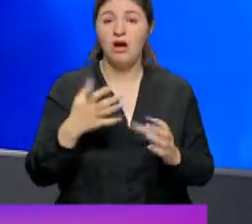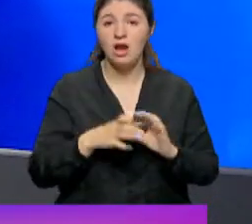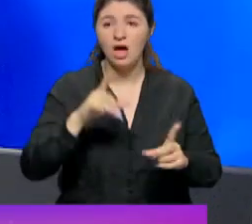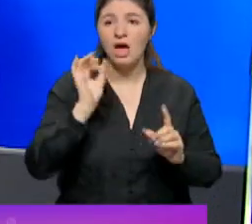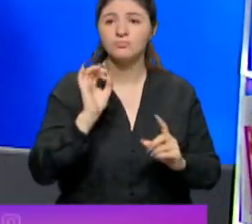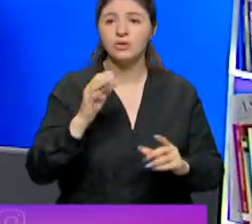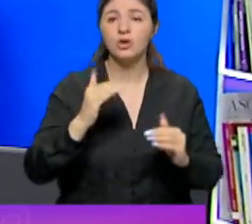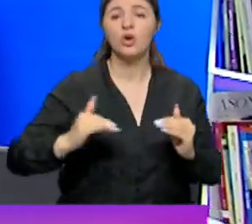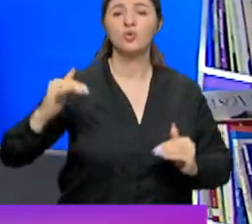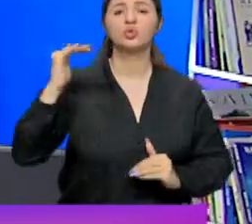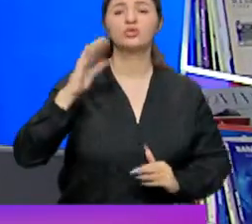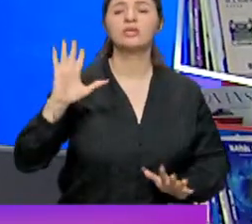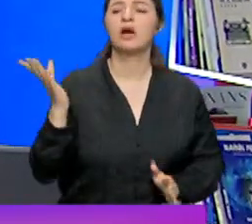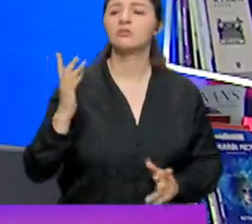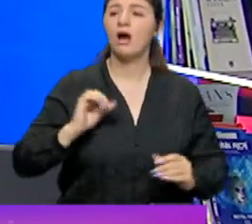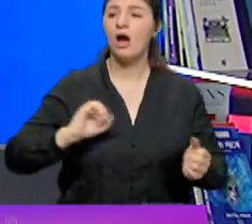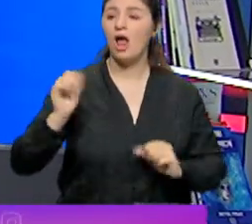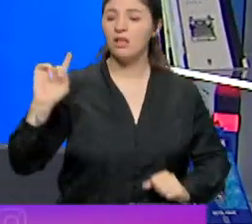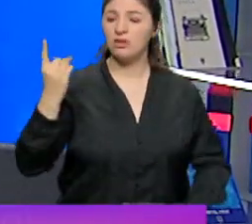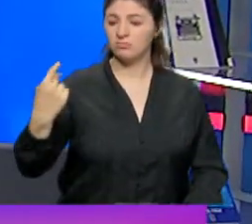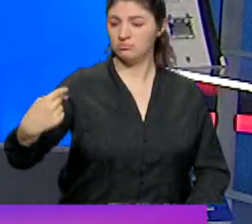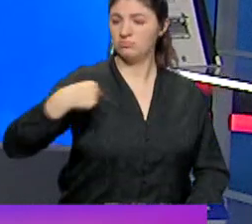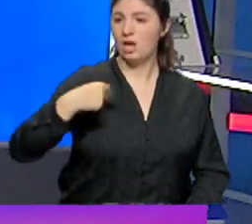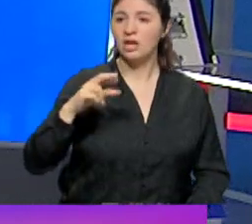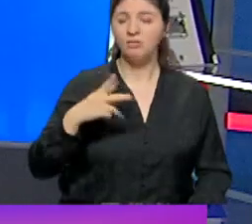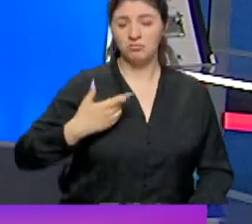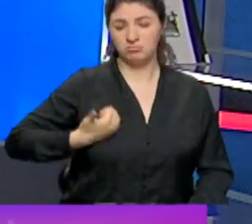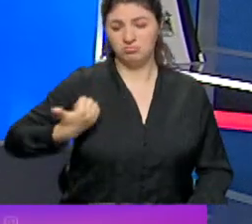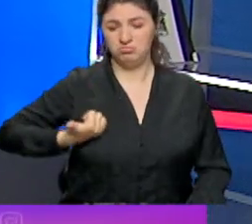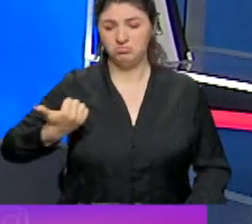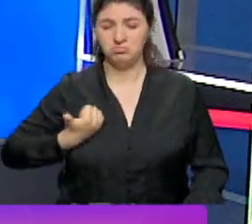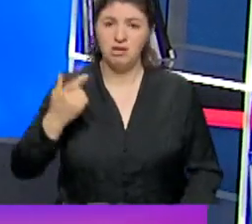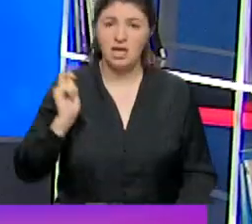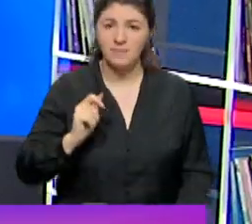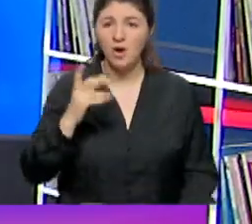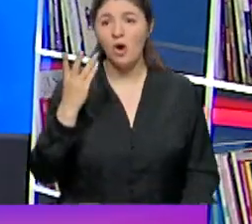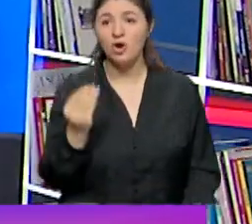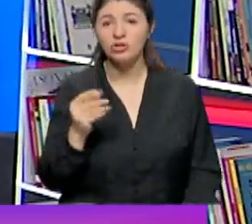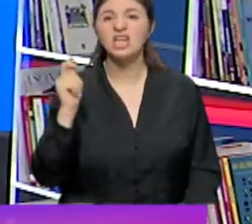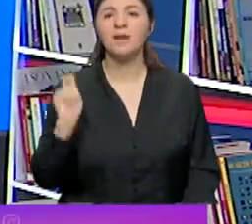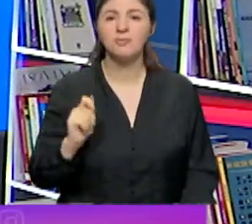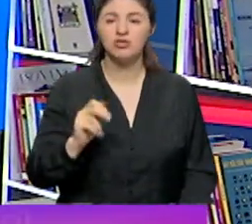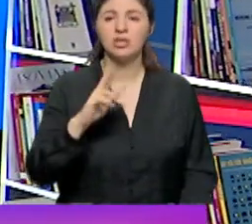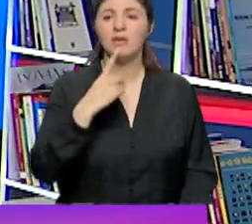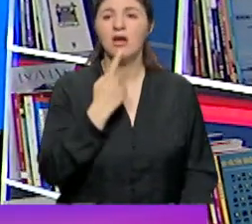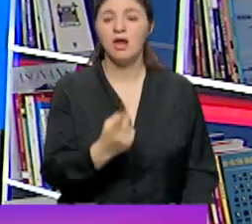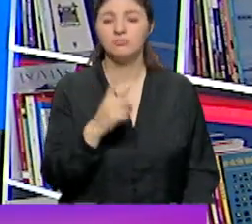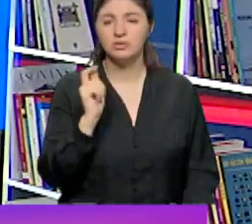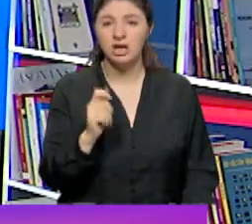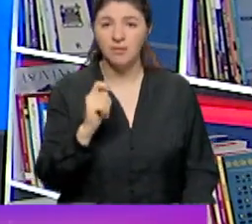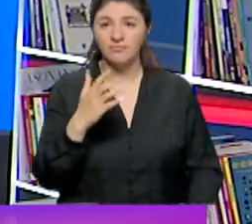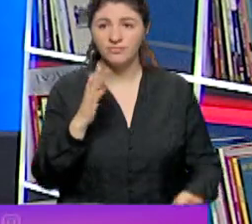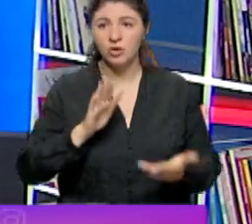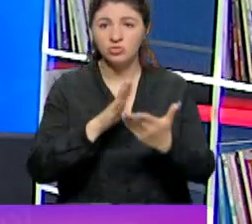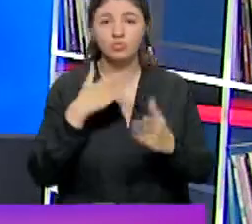sürekli Üst perdeden sanki hareketin lideri imiş gibi Rajon kesen olacak edecek türü istikamet tayin